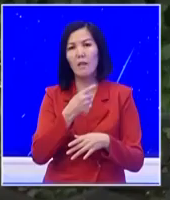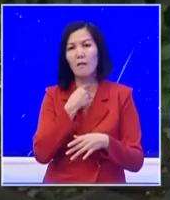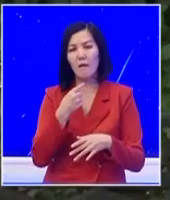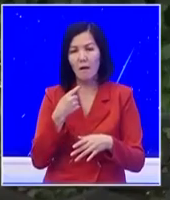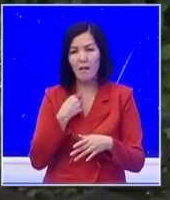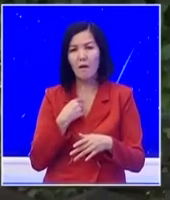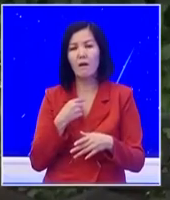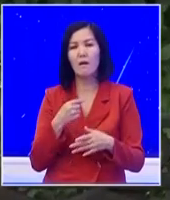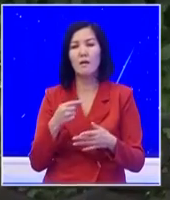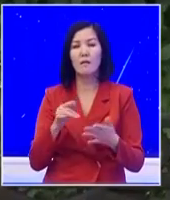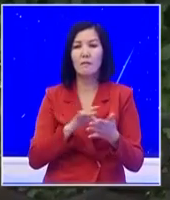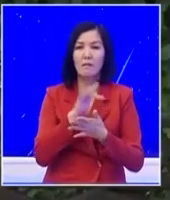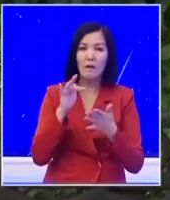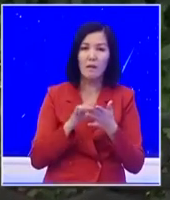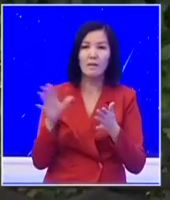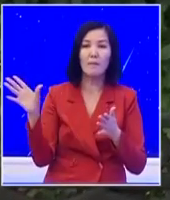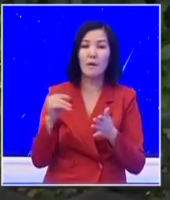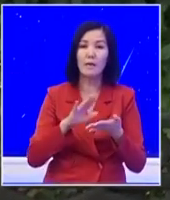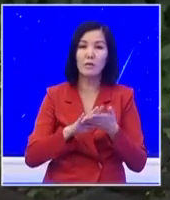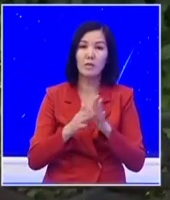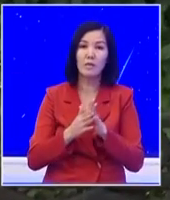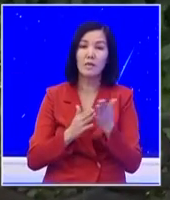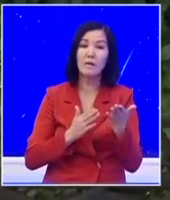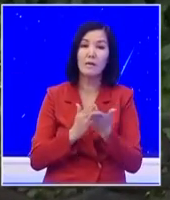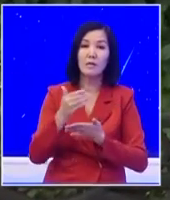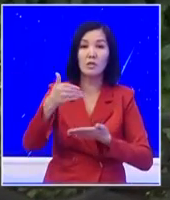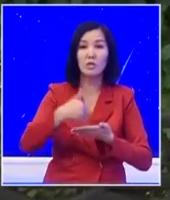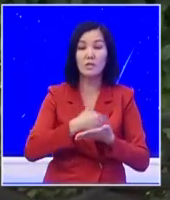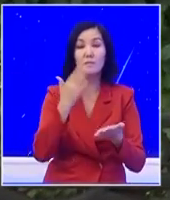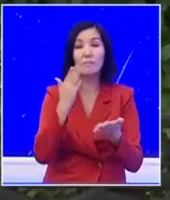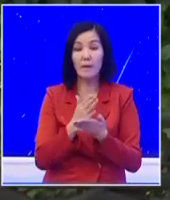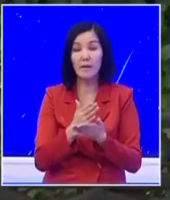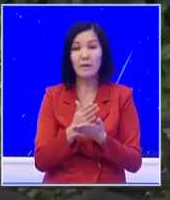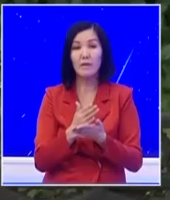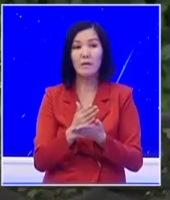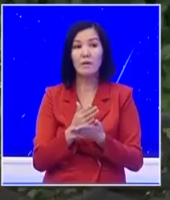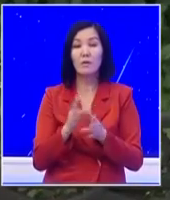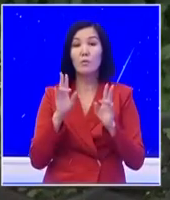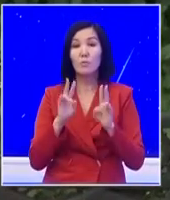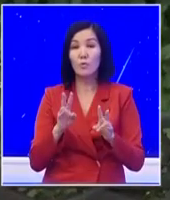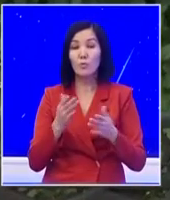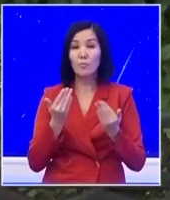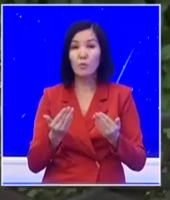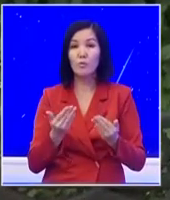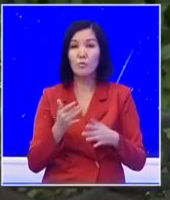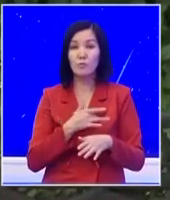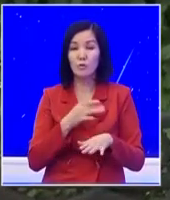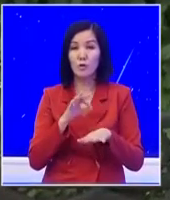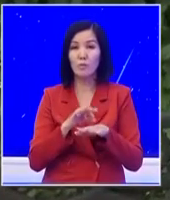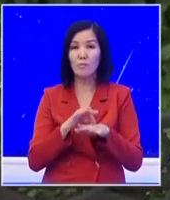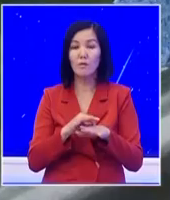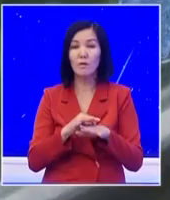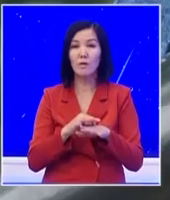алыстағы аудандар болсын, оларда бәріне кіріс шығыстар бар. Өкінішке орай, мына жүрегіме бататын бүгін мына кіріс шығыс